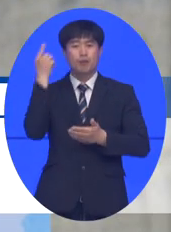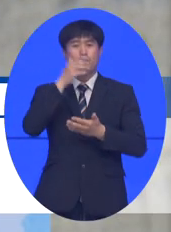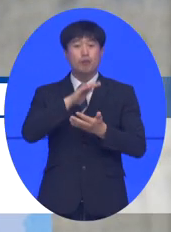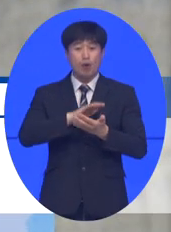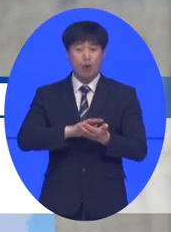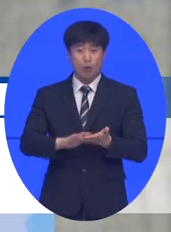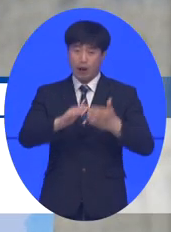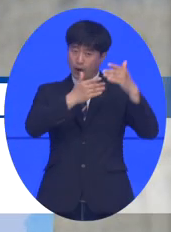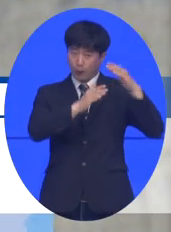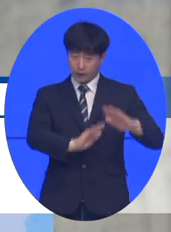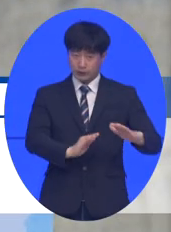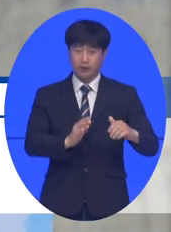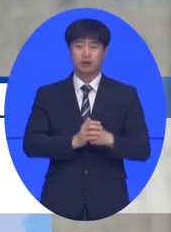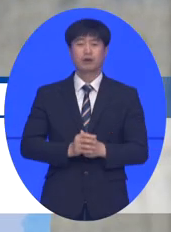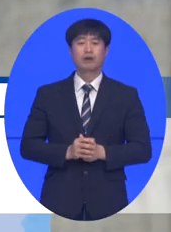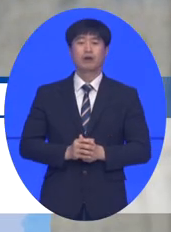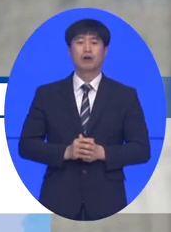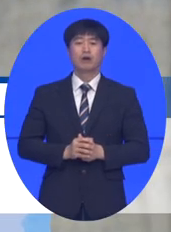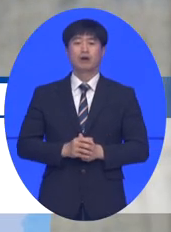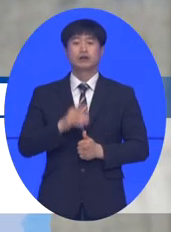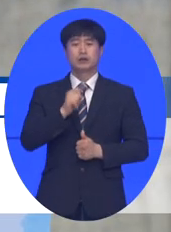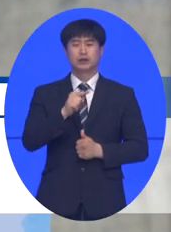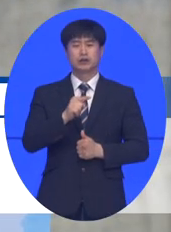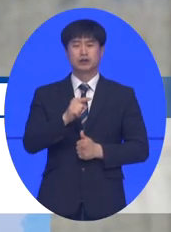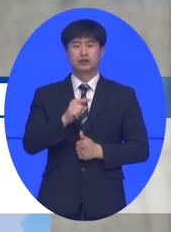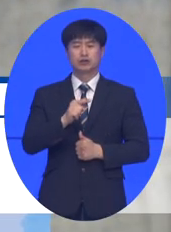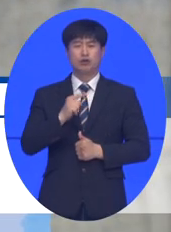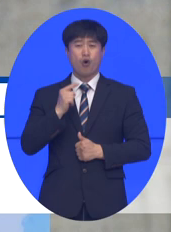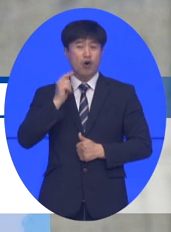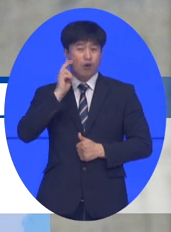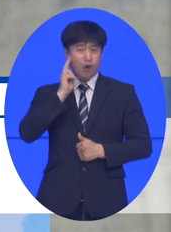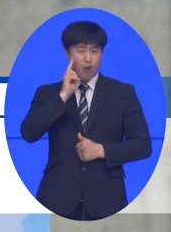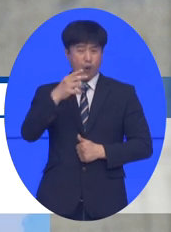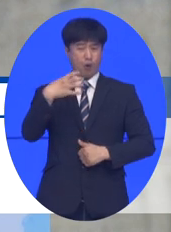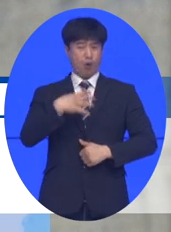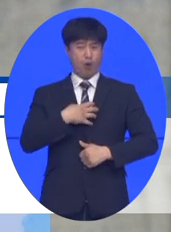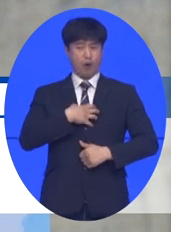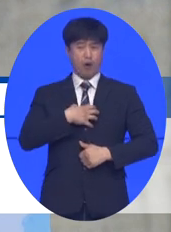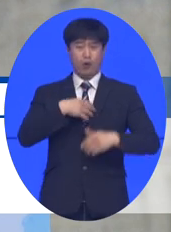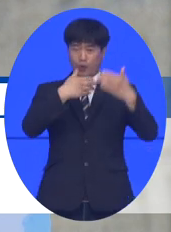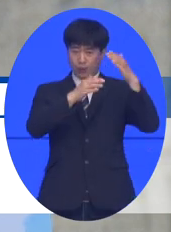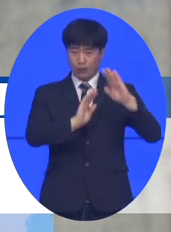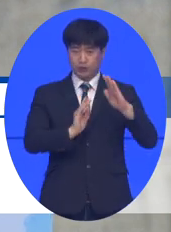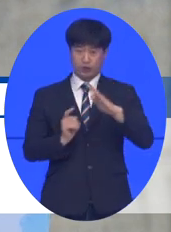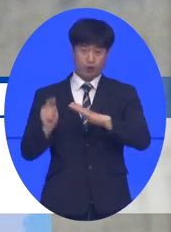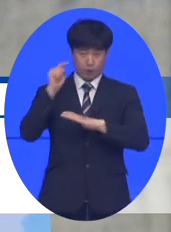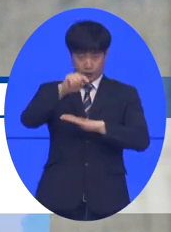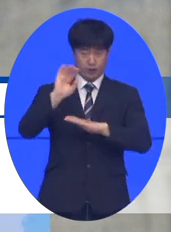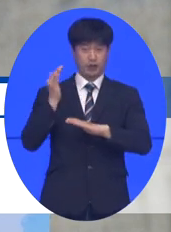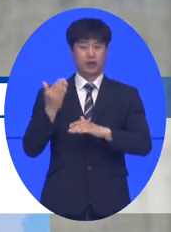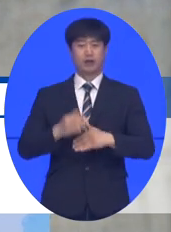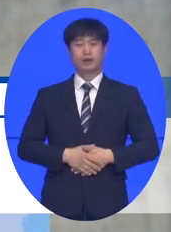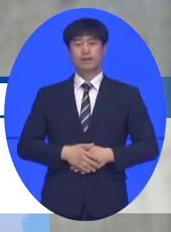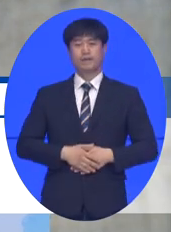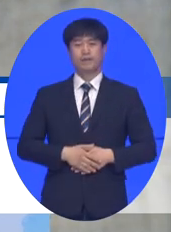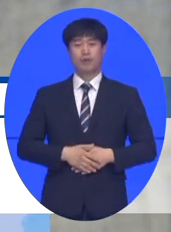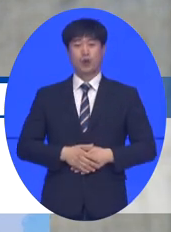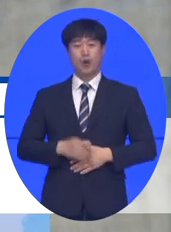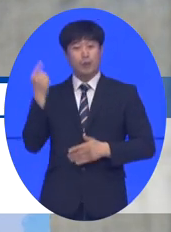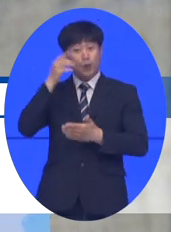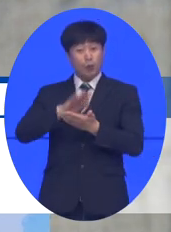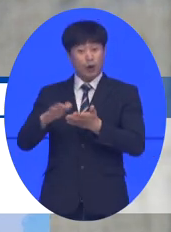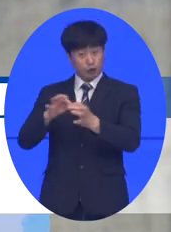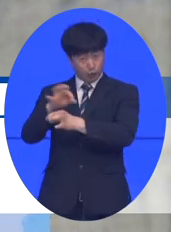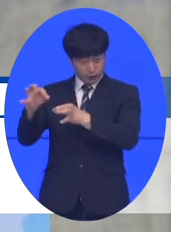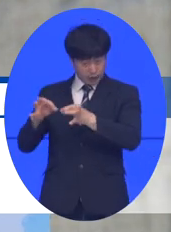평화는 과정입니다. 그 지고지난하고 험난한 과정을 거쳐야 될 것입니다.